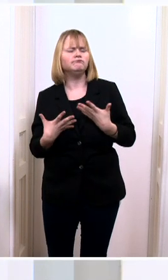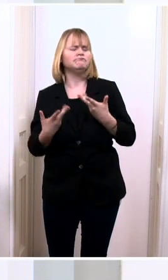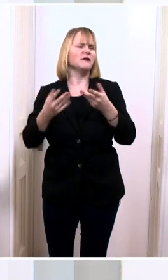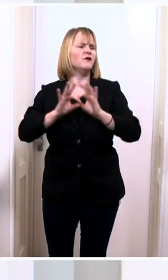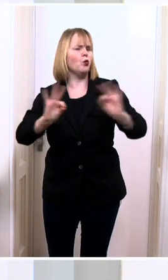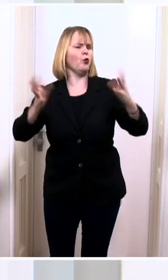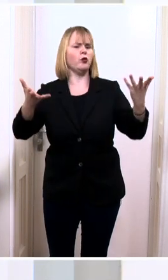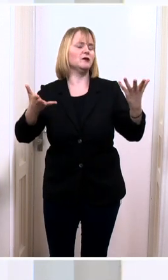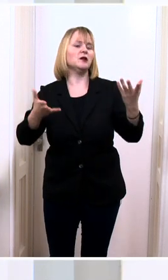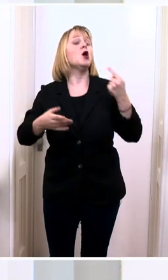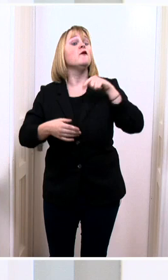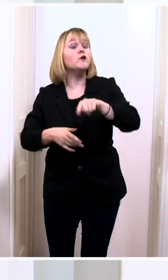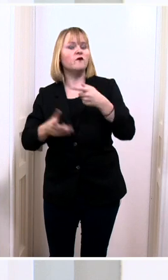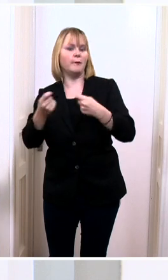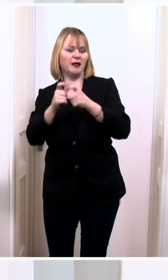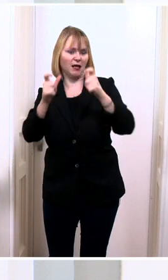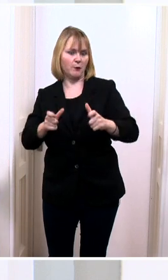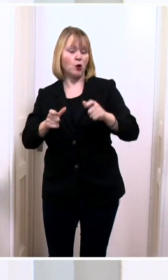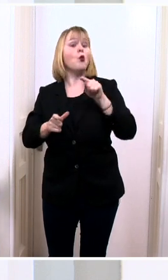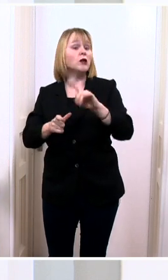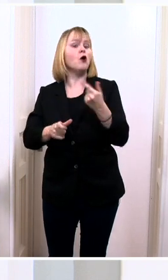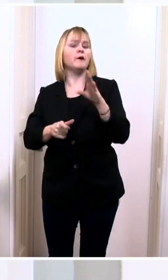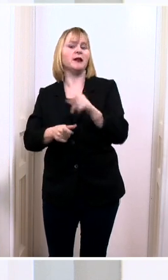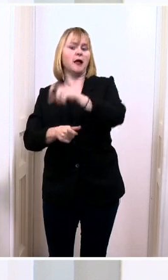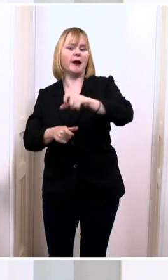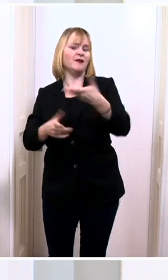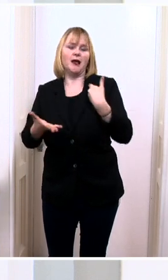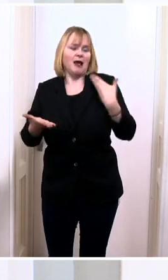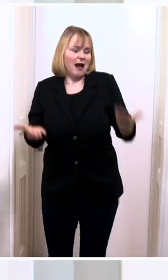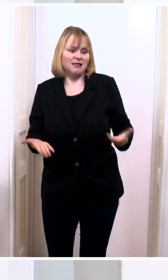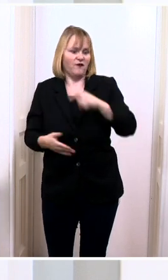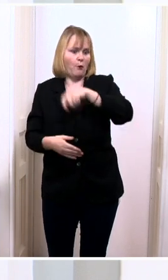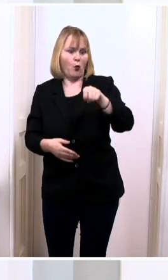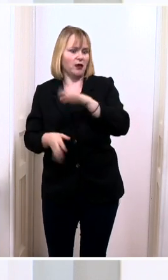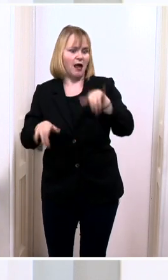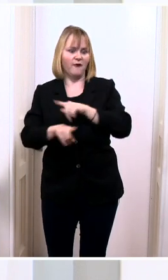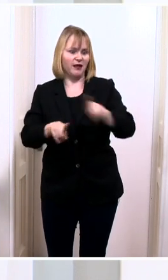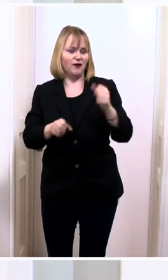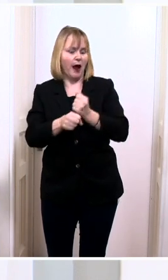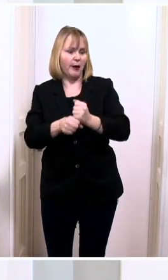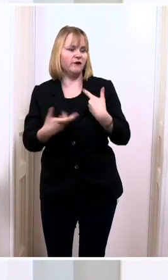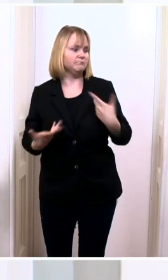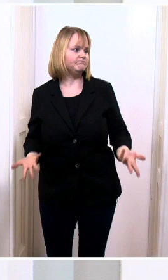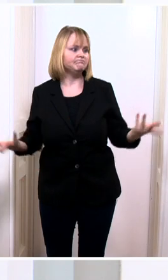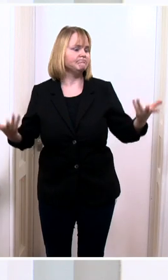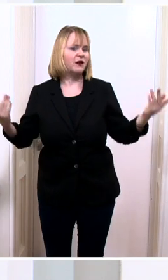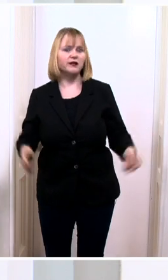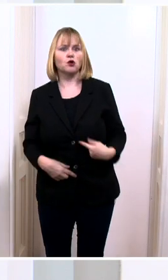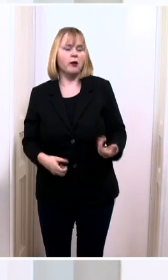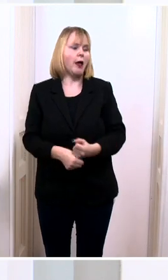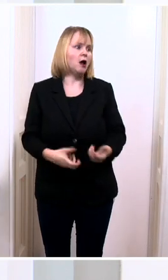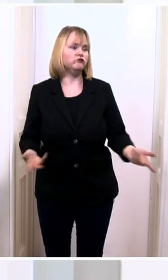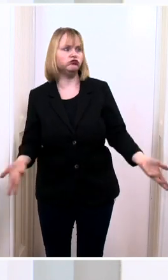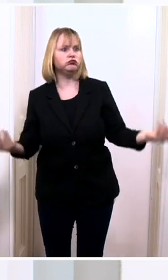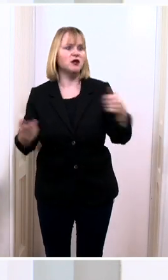und insbesondere die Mitarbeitenden, die gerade nicht arbeiten können bzw. dürfen, fehlt die Tätigkeit, die sie tagtäglich